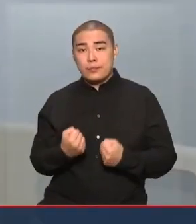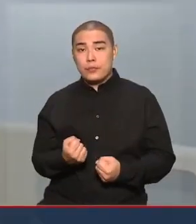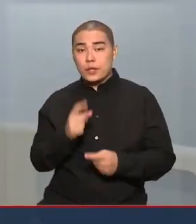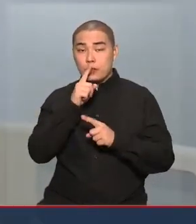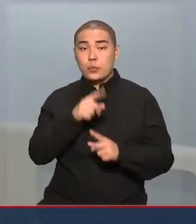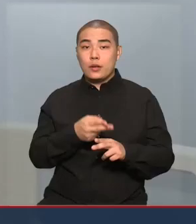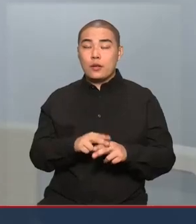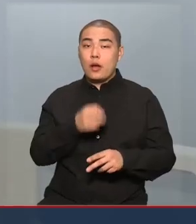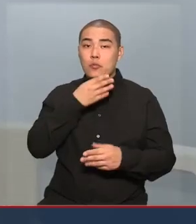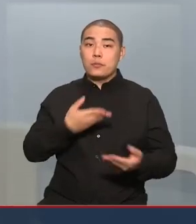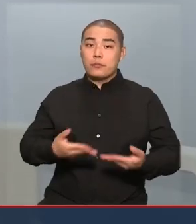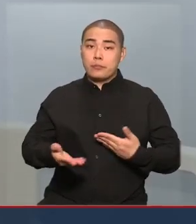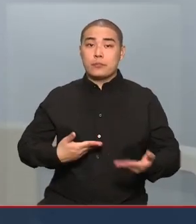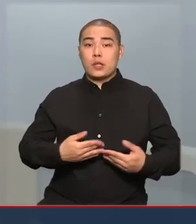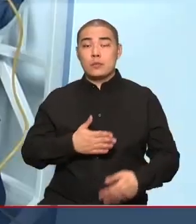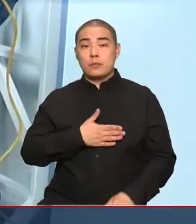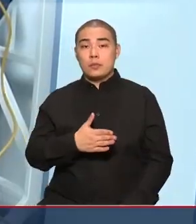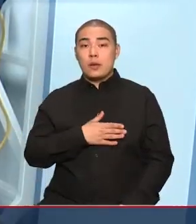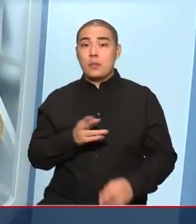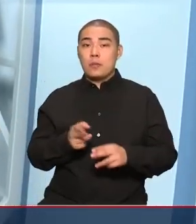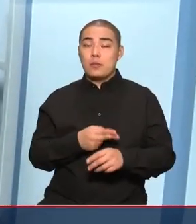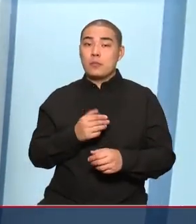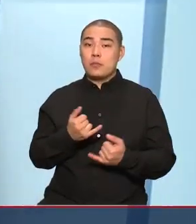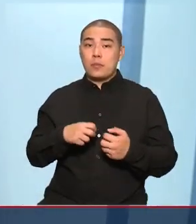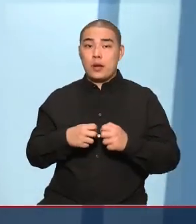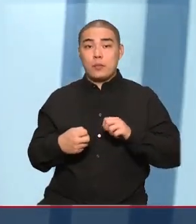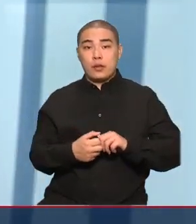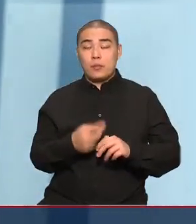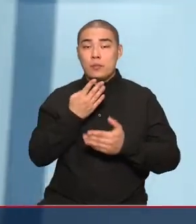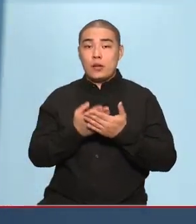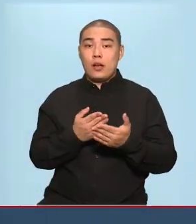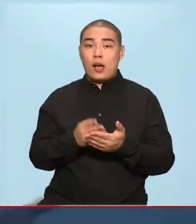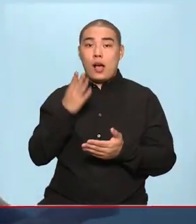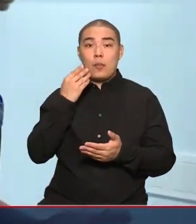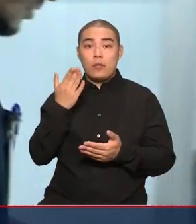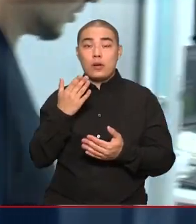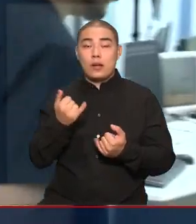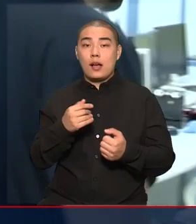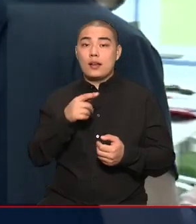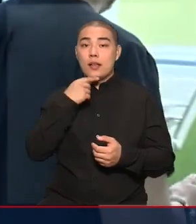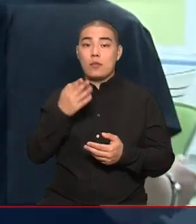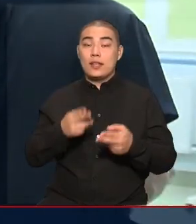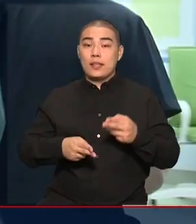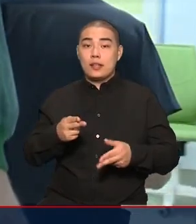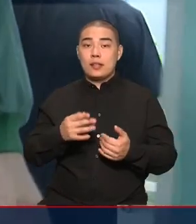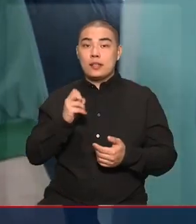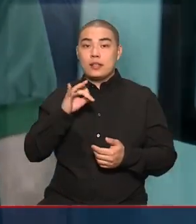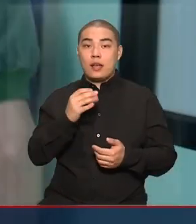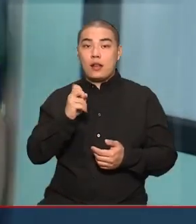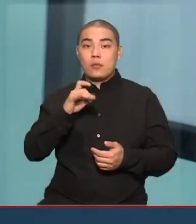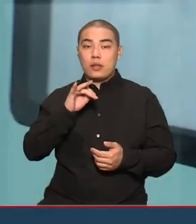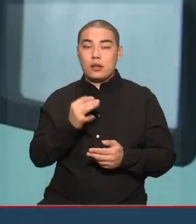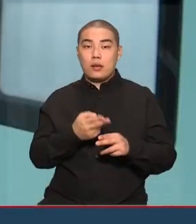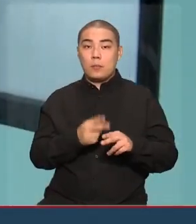иду, дышу, то есть без одышки. Алматинские кардиологи под руководством российского хирурга Сергея Артеменко